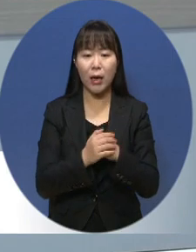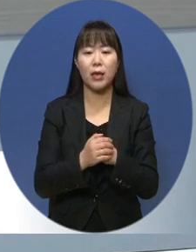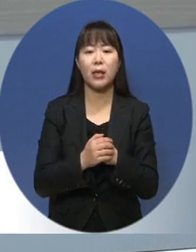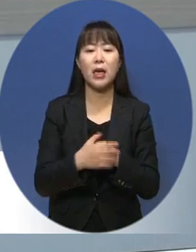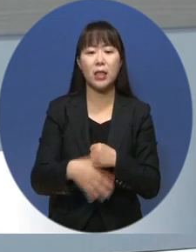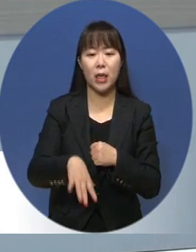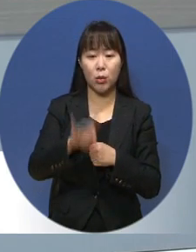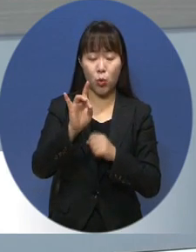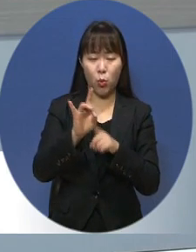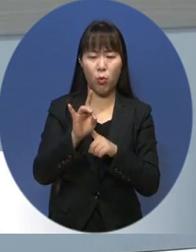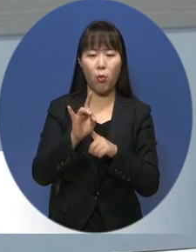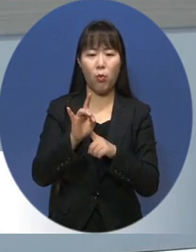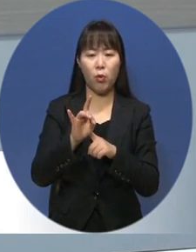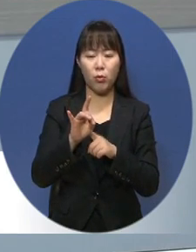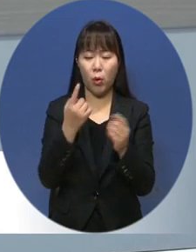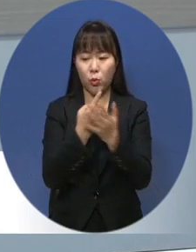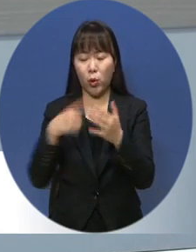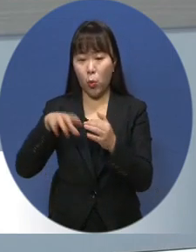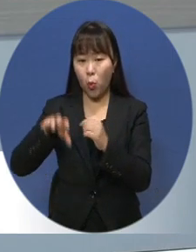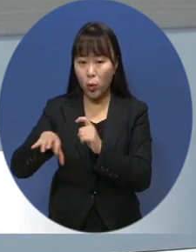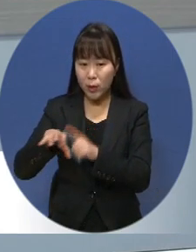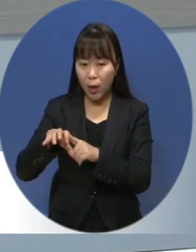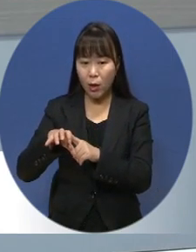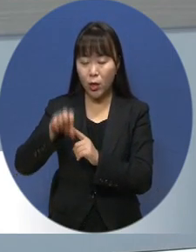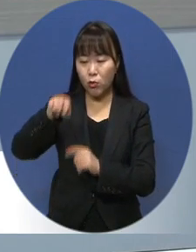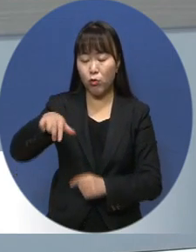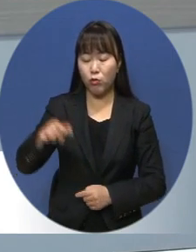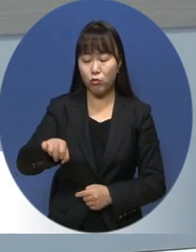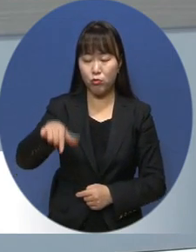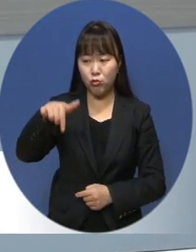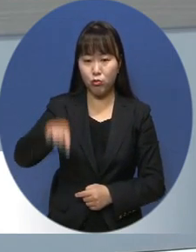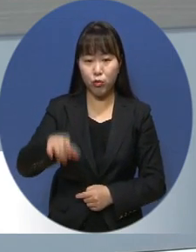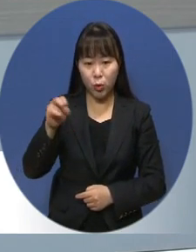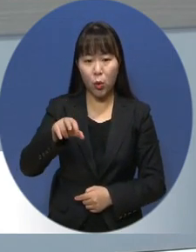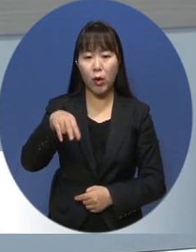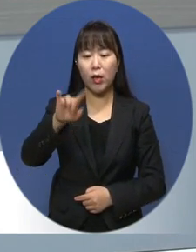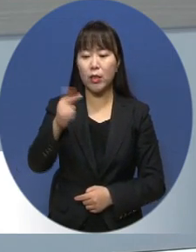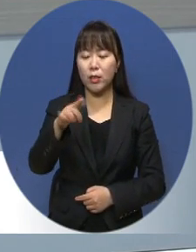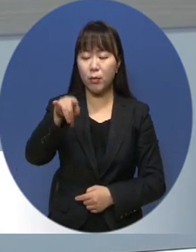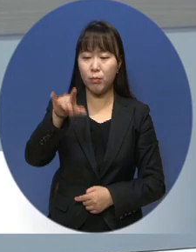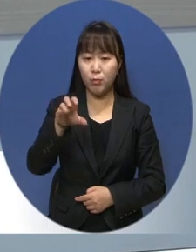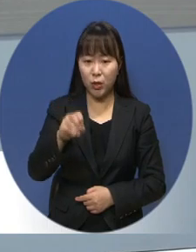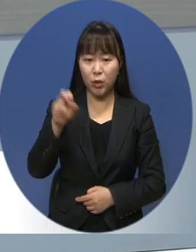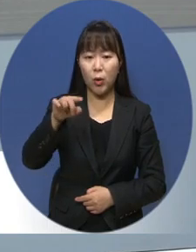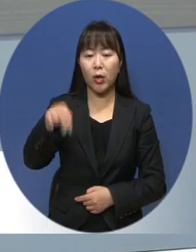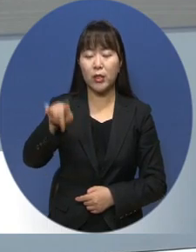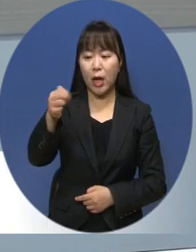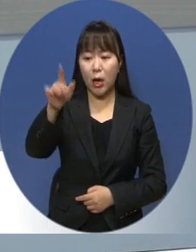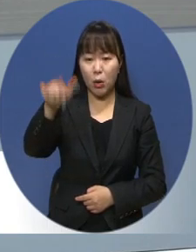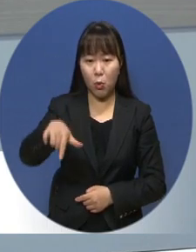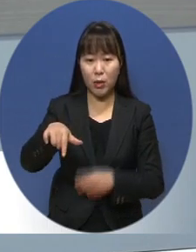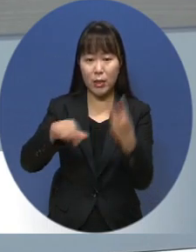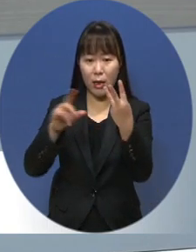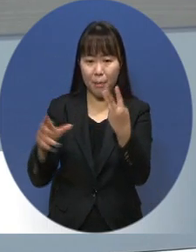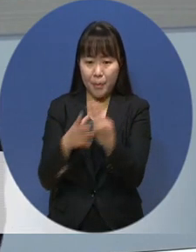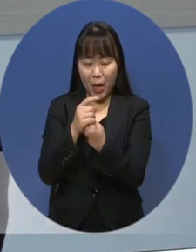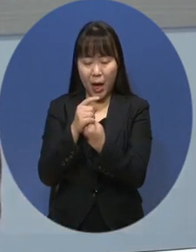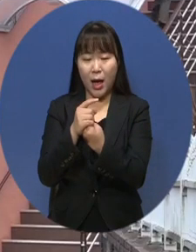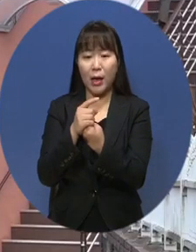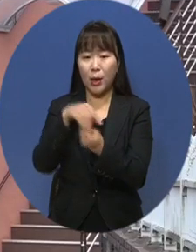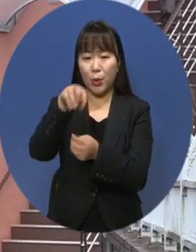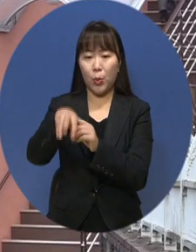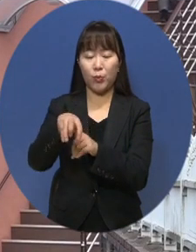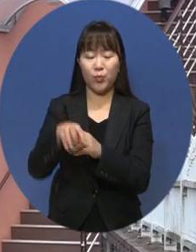최초로 소외된 곳에 그 유구, 신풍, 사곡을 연계한